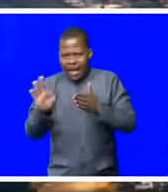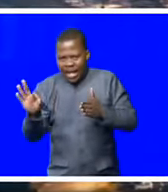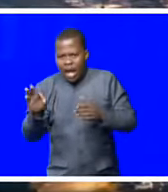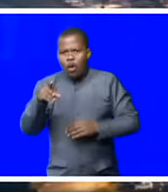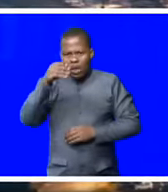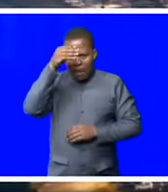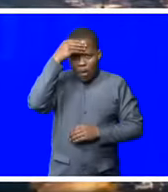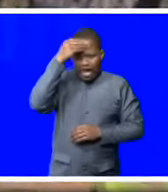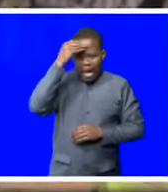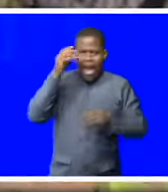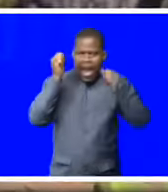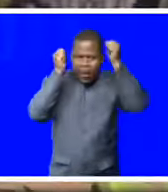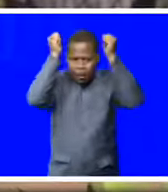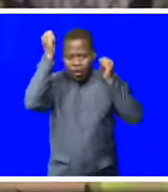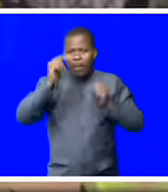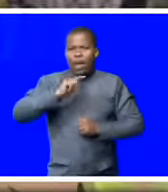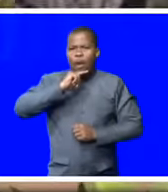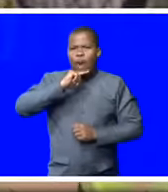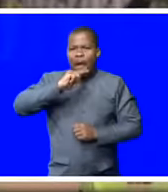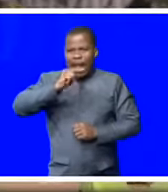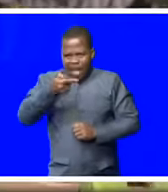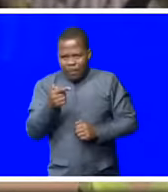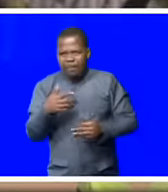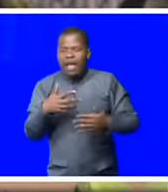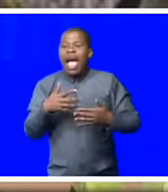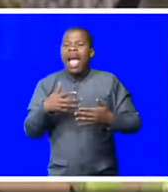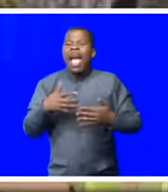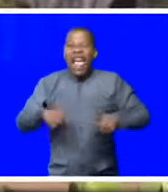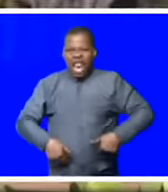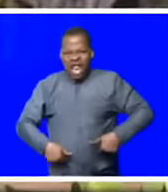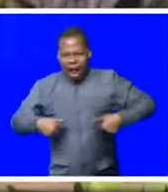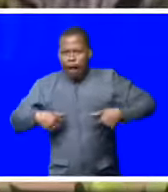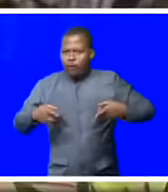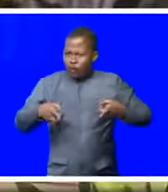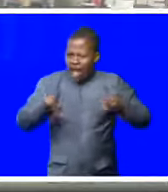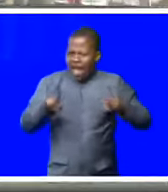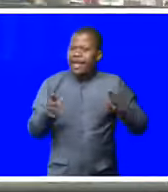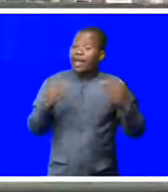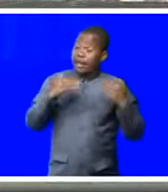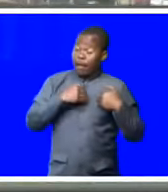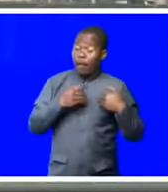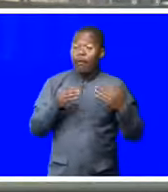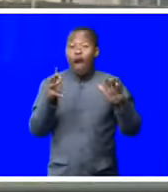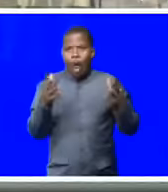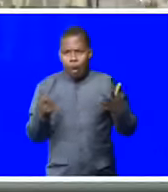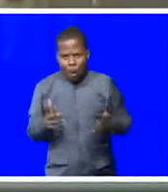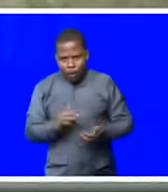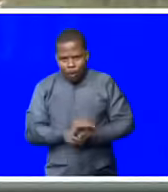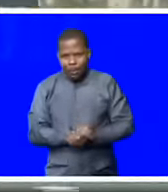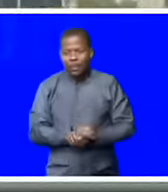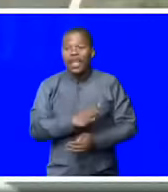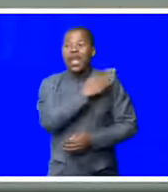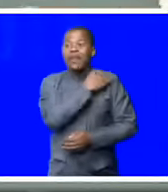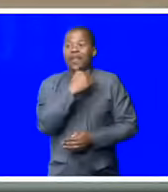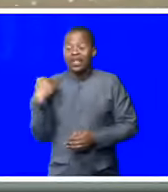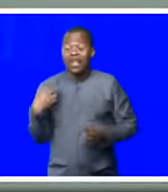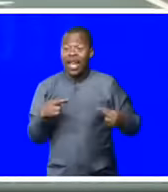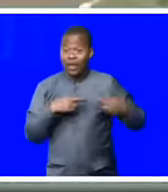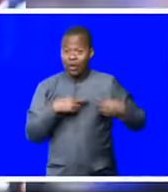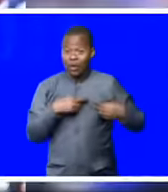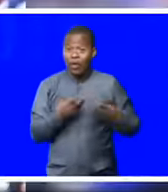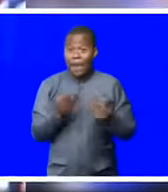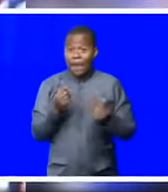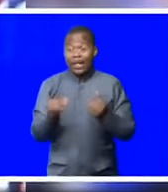kulamalanga Ngenxa yokuba sengotini kwemibutho yetekuvikela nayisemsebenzini kulamalanga induna yetemafane